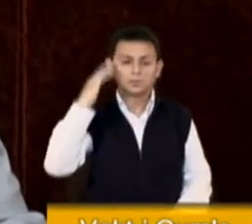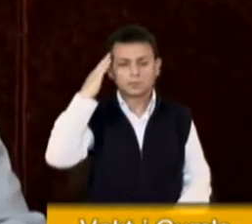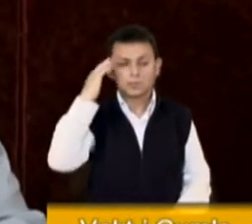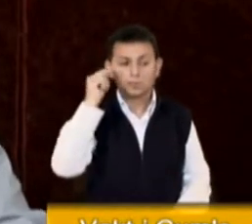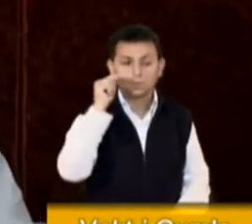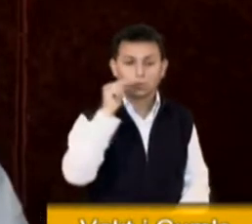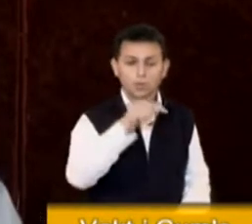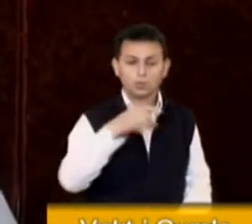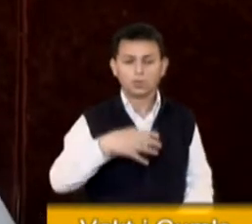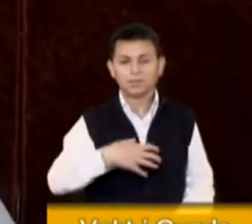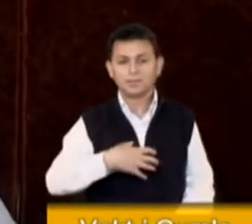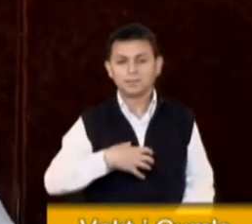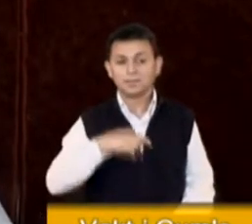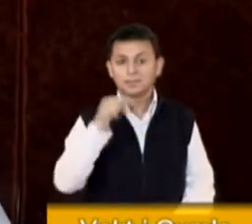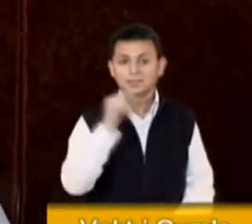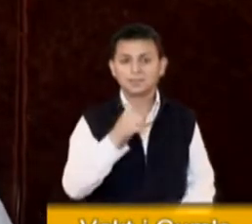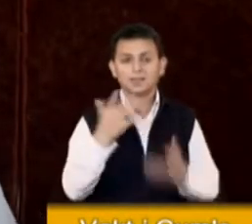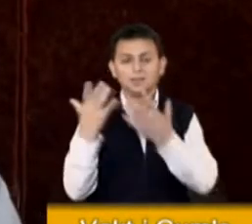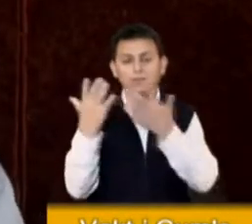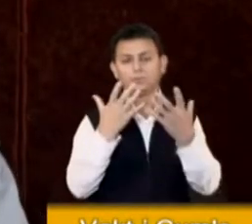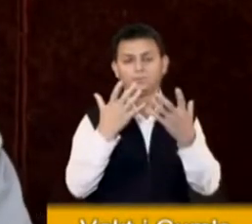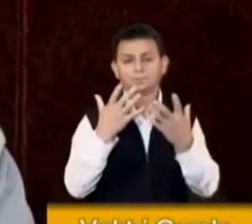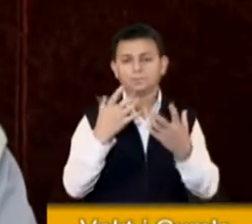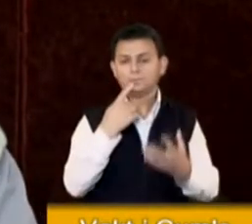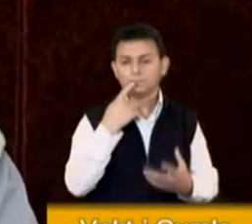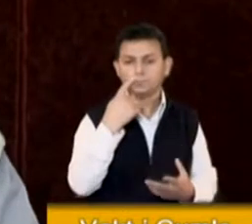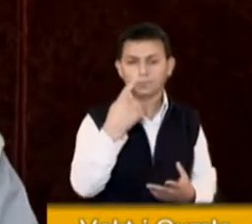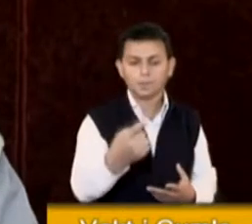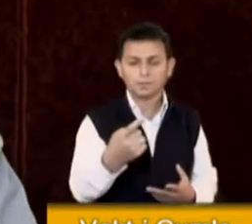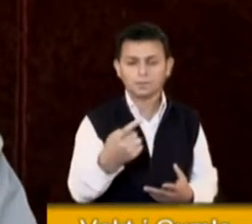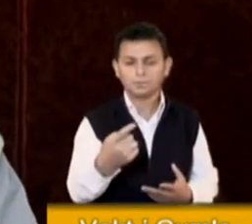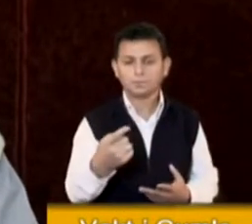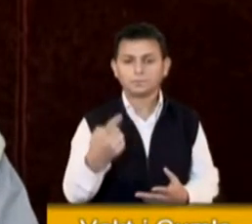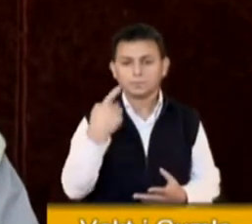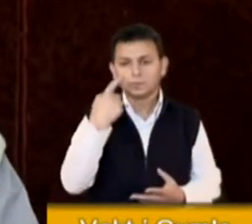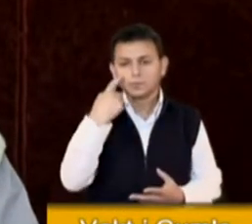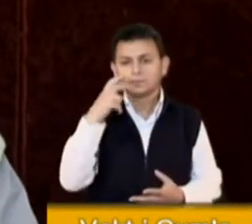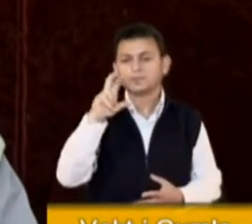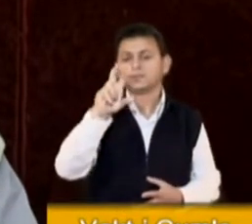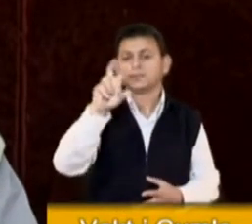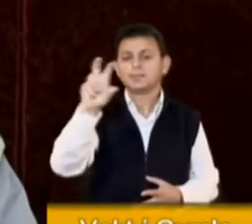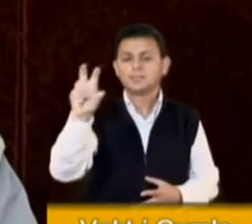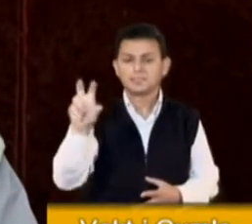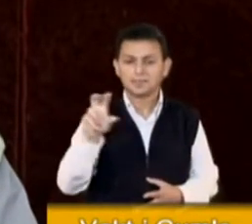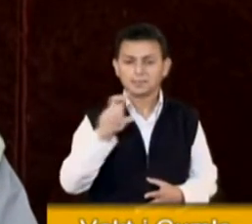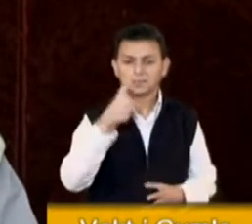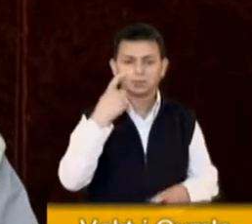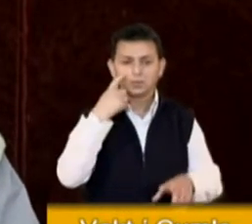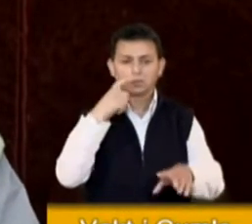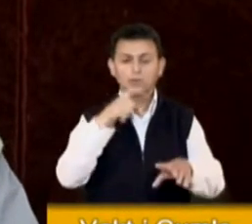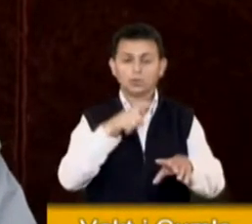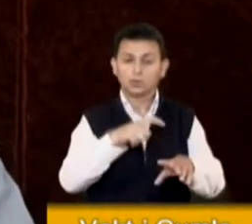oku diye ifade etti. Muhterem müminler, öyleyse nazardan, göz değmesinden, isabeti